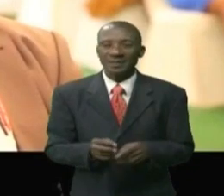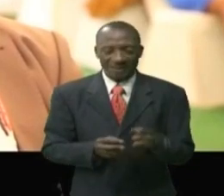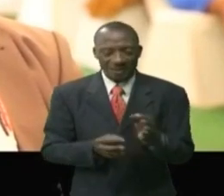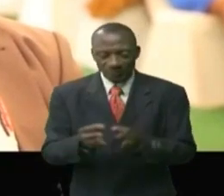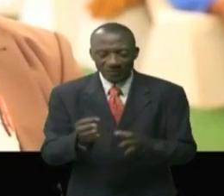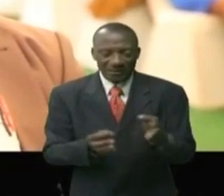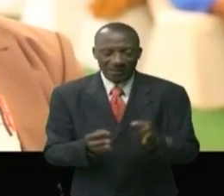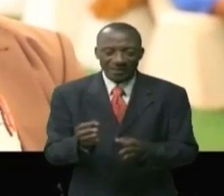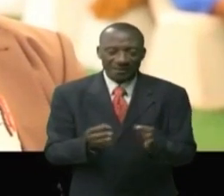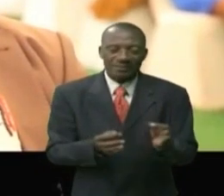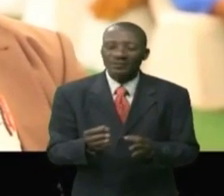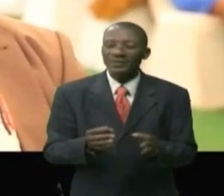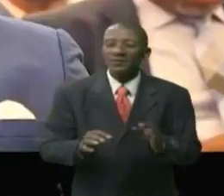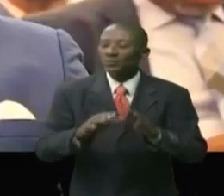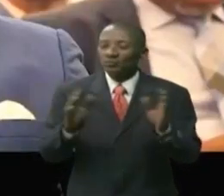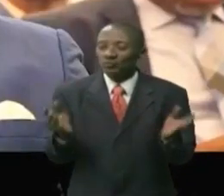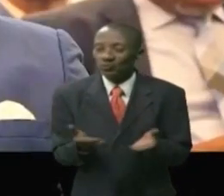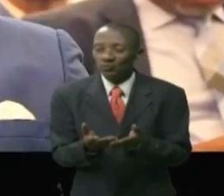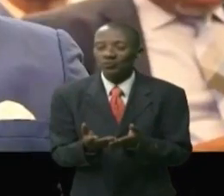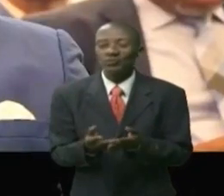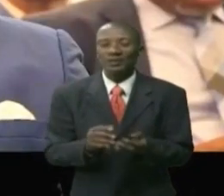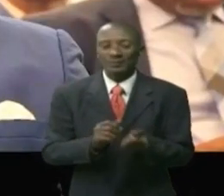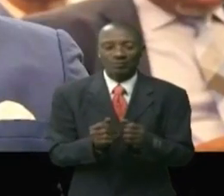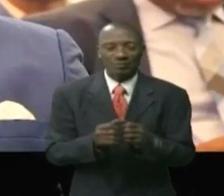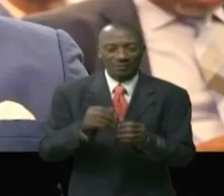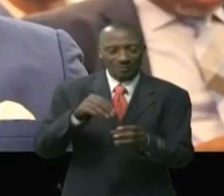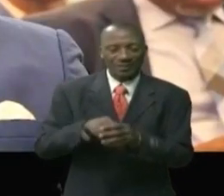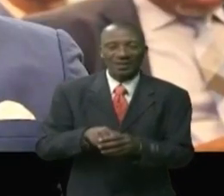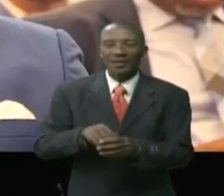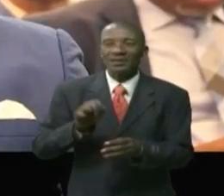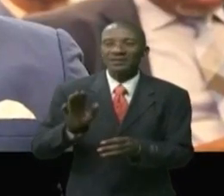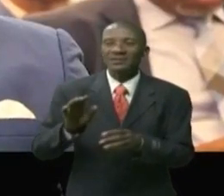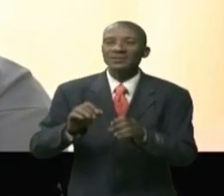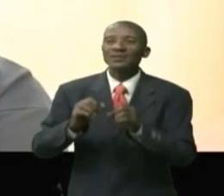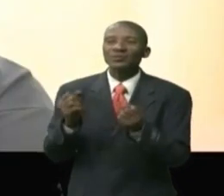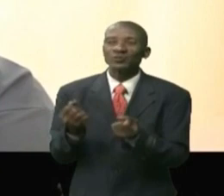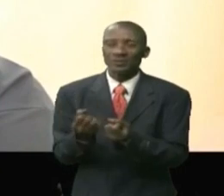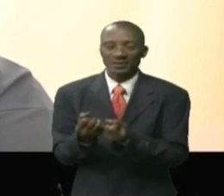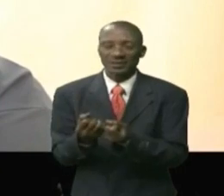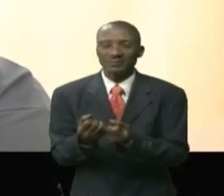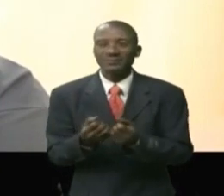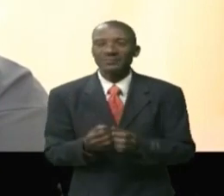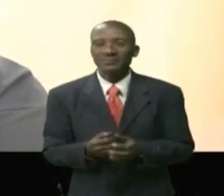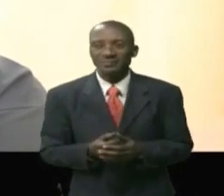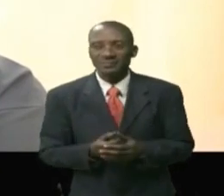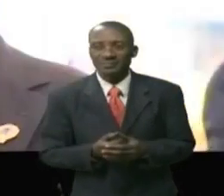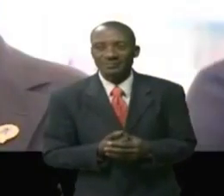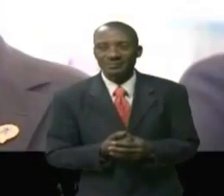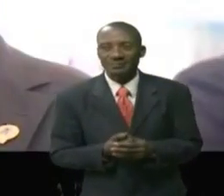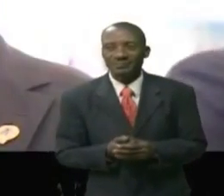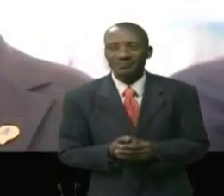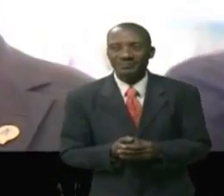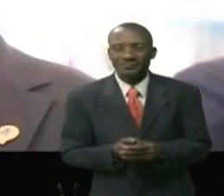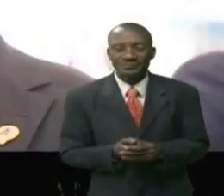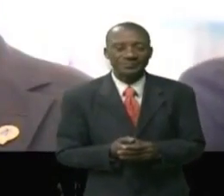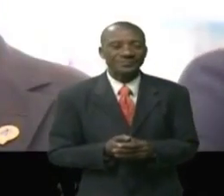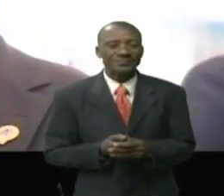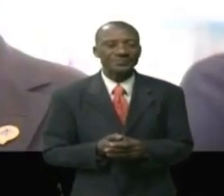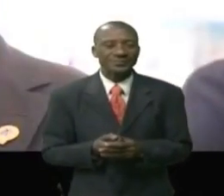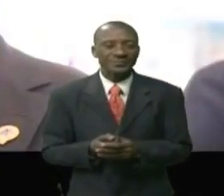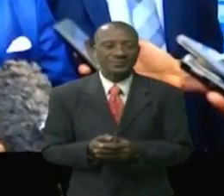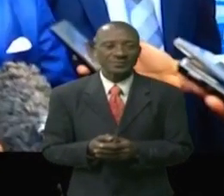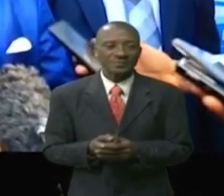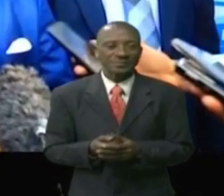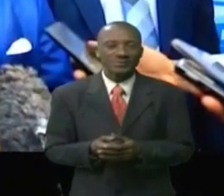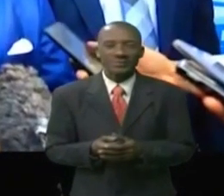l'apport de cet établissement dans la formation et construction des infrastructures sur toute l'étendue du territoire national nous devons